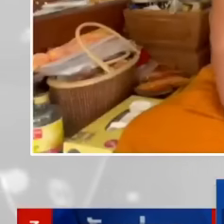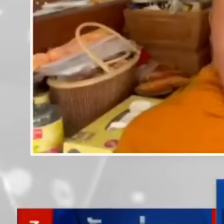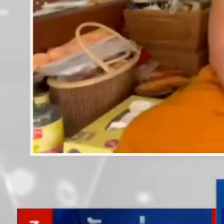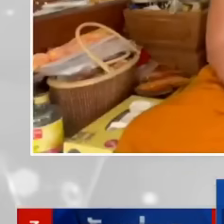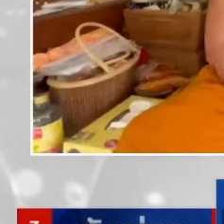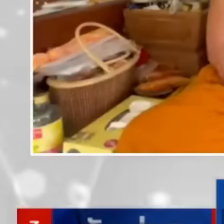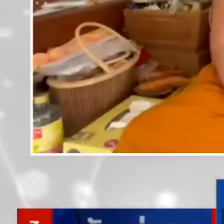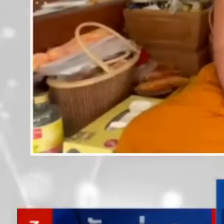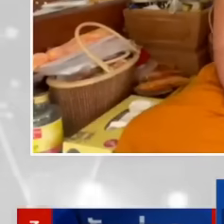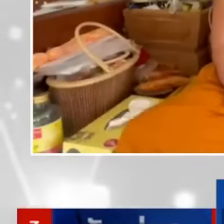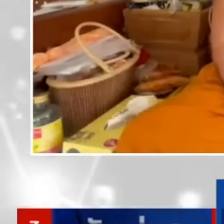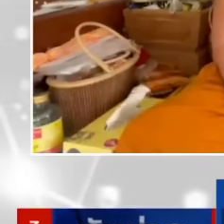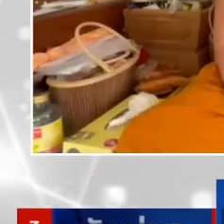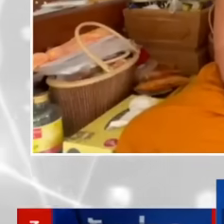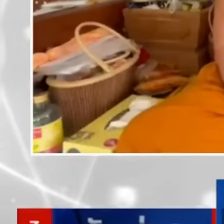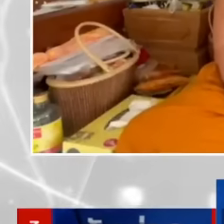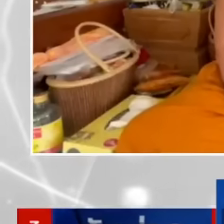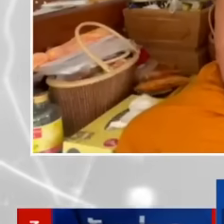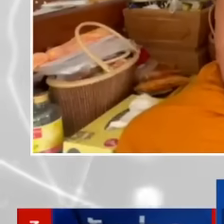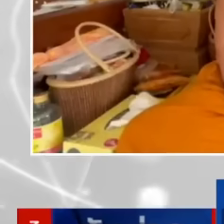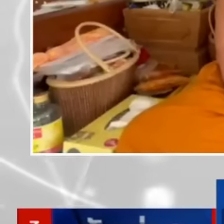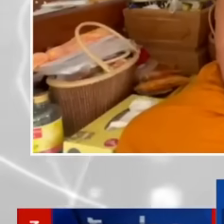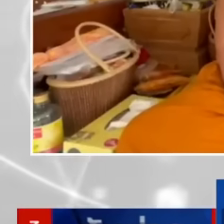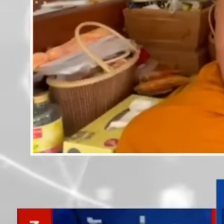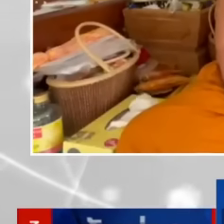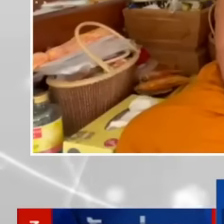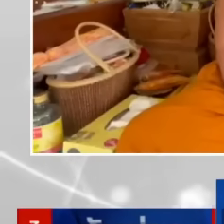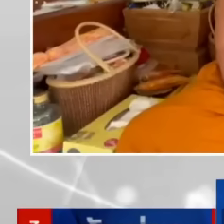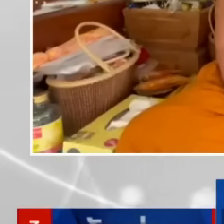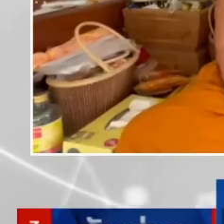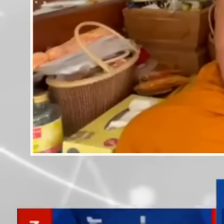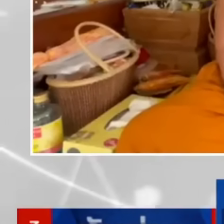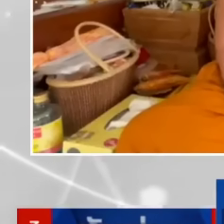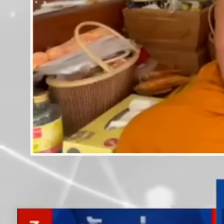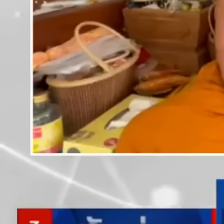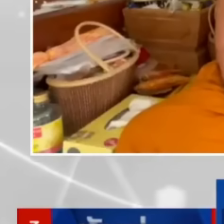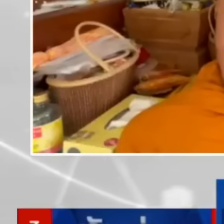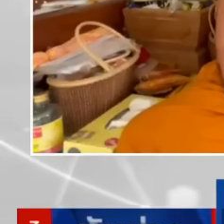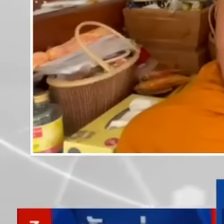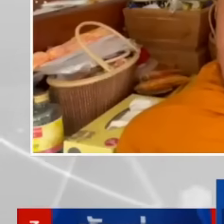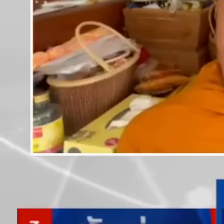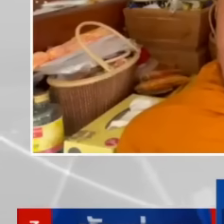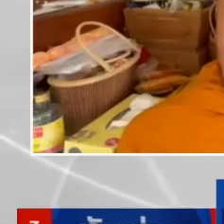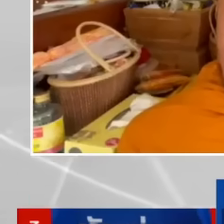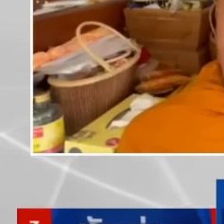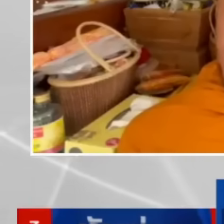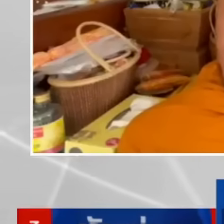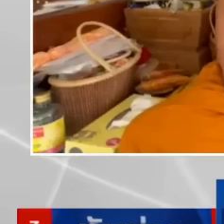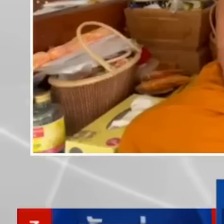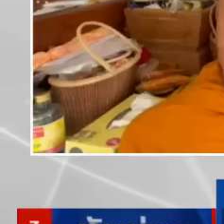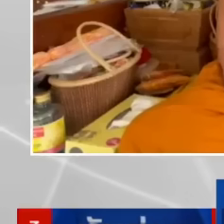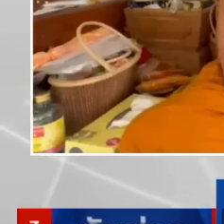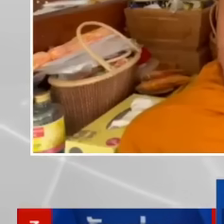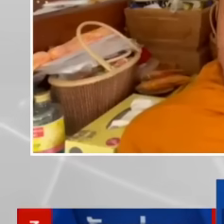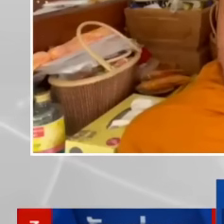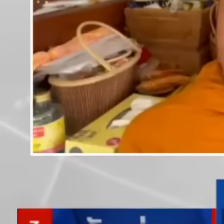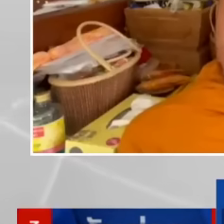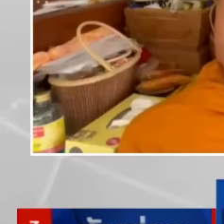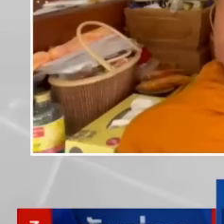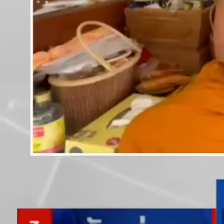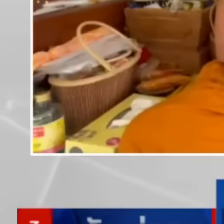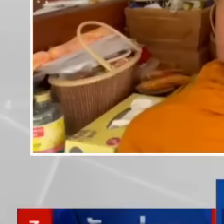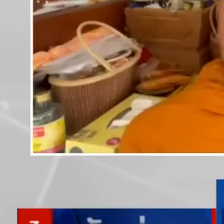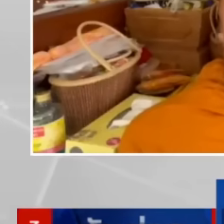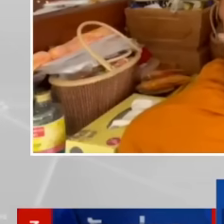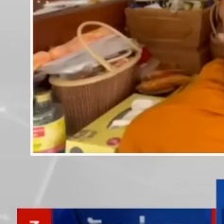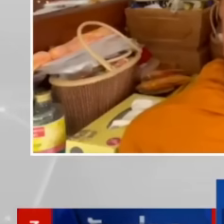ล้วเปิดเผยเพิ่มเติมว่าทางครอบครัวมีความเห็นจะนำอัฐิของสารวัตรแบงค์มาลอยอังคารที่บ้านเกิดนครพนมแต่ตอนนี้อัฐิยังอยู่ที่ครอบครัวนะค